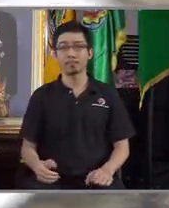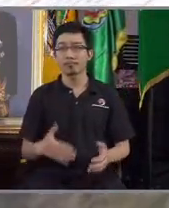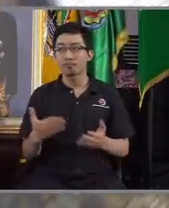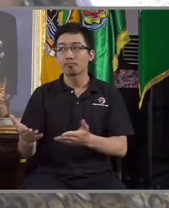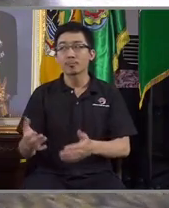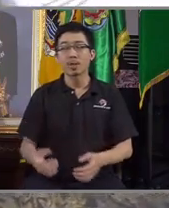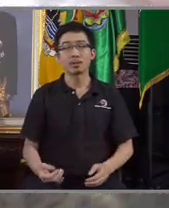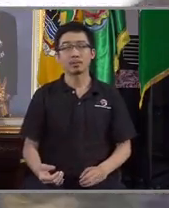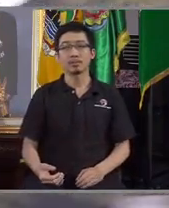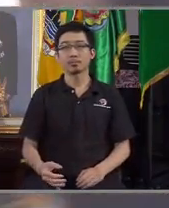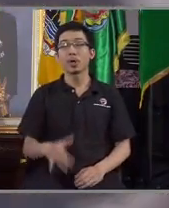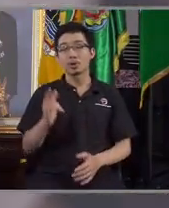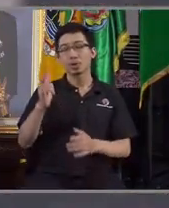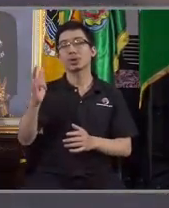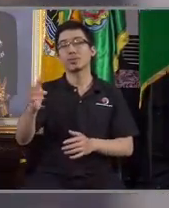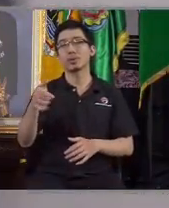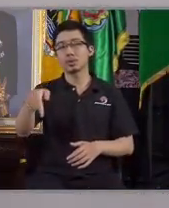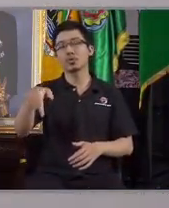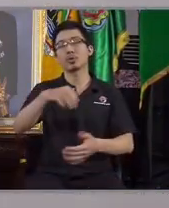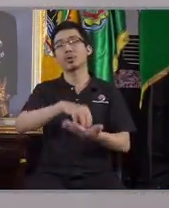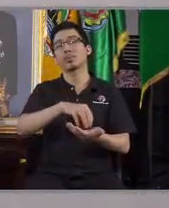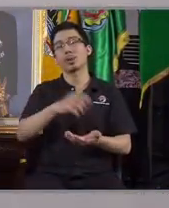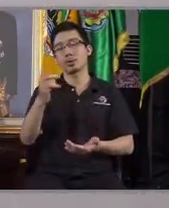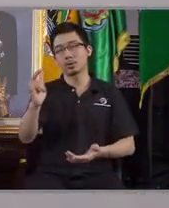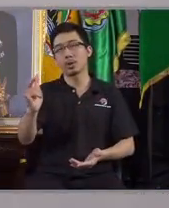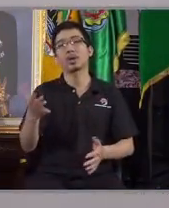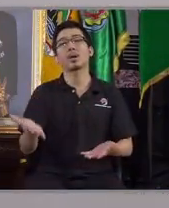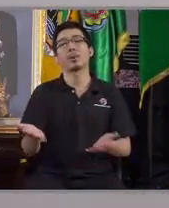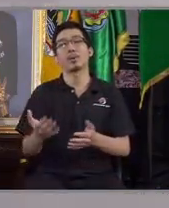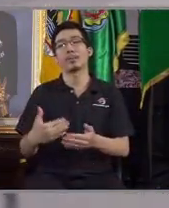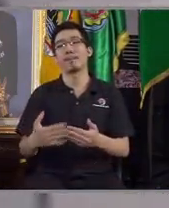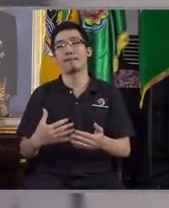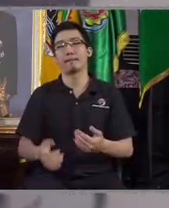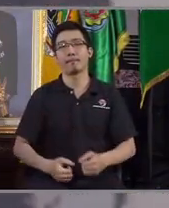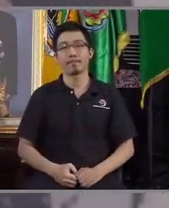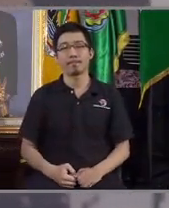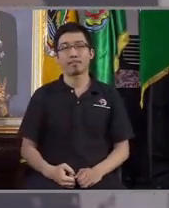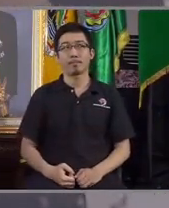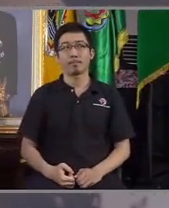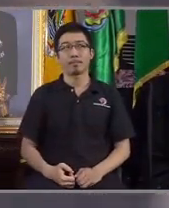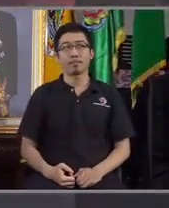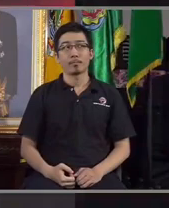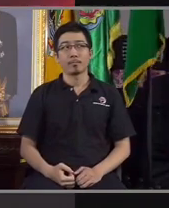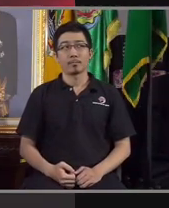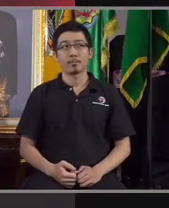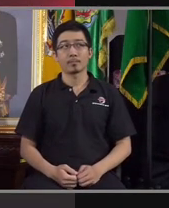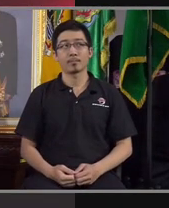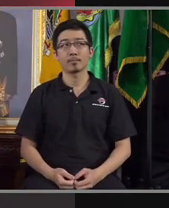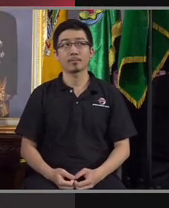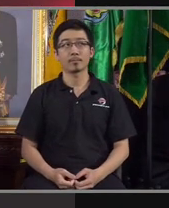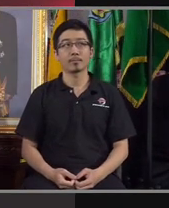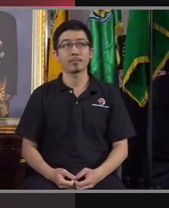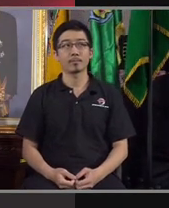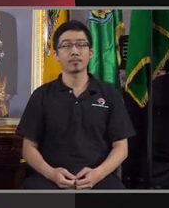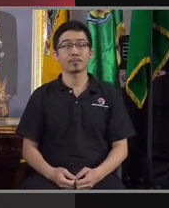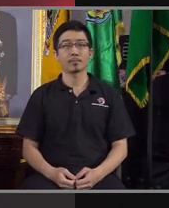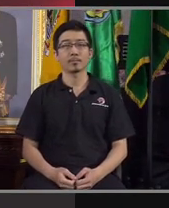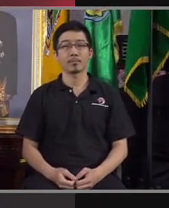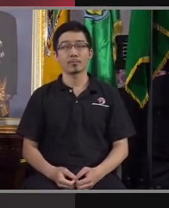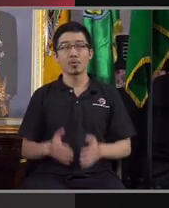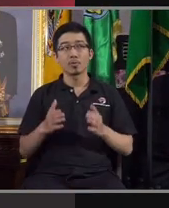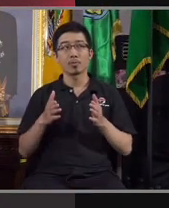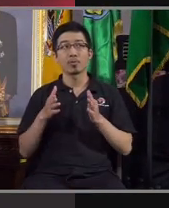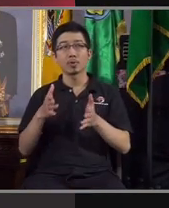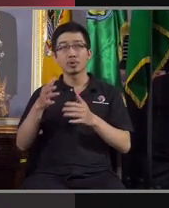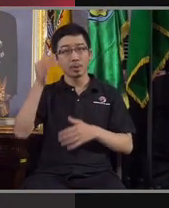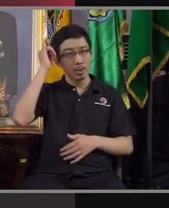saja Bapak, enggak apa-apa? Ya. Oh, di depan juga, monggo. Ya, fokus pada inovasi